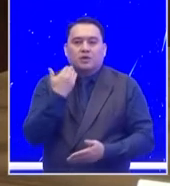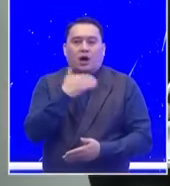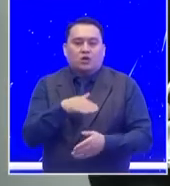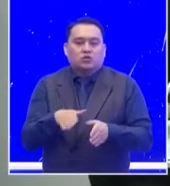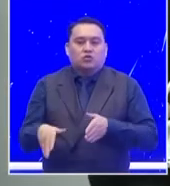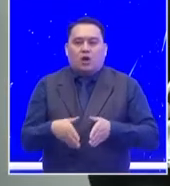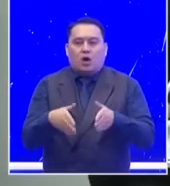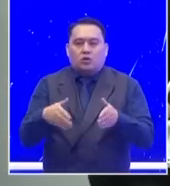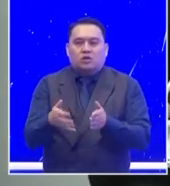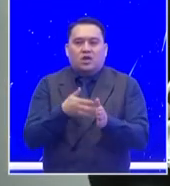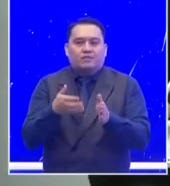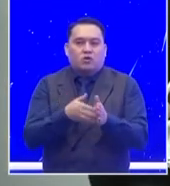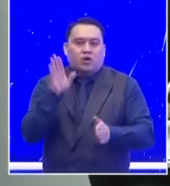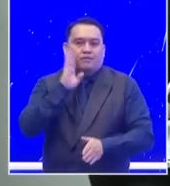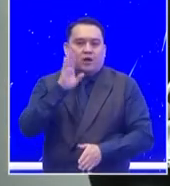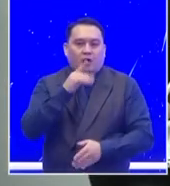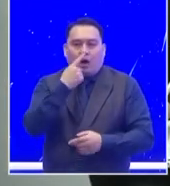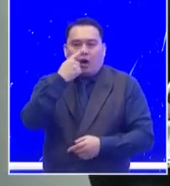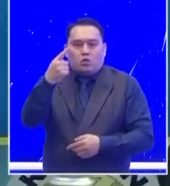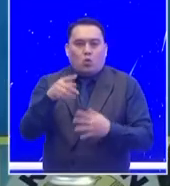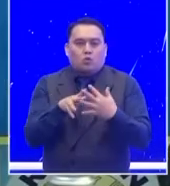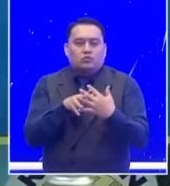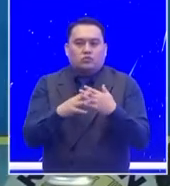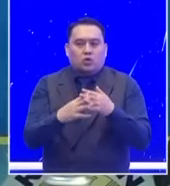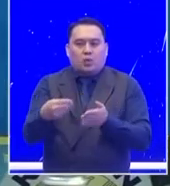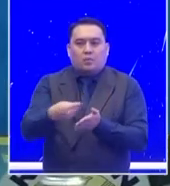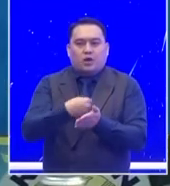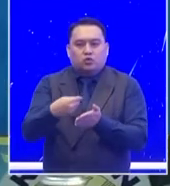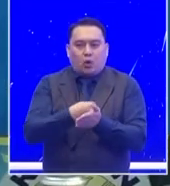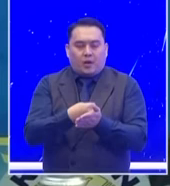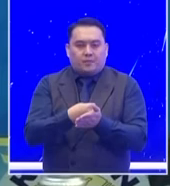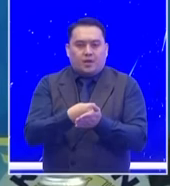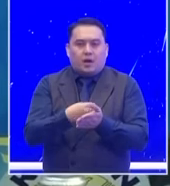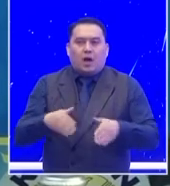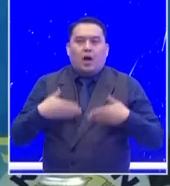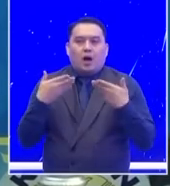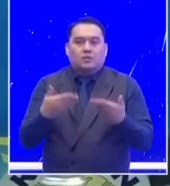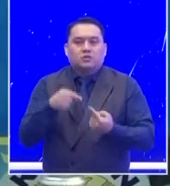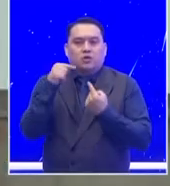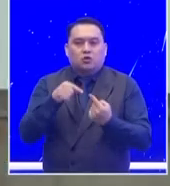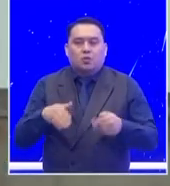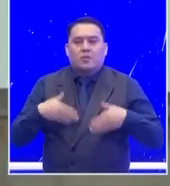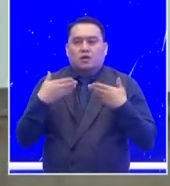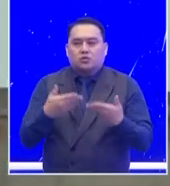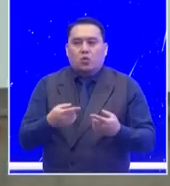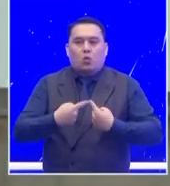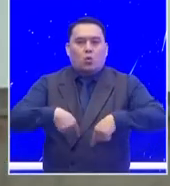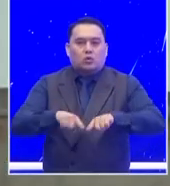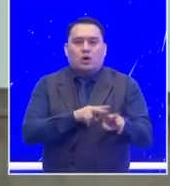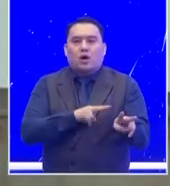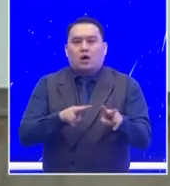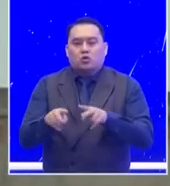дорог, нехватка питьевой воды в отдаленных селах и социальные пособия. Все обращения были переданы в соответствующие органы и взяты на